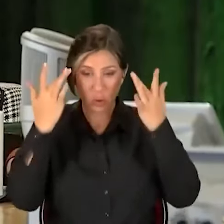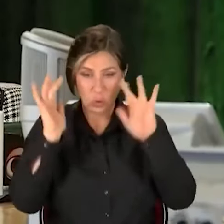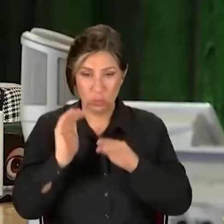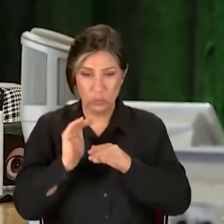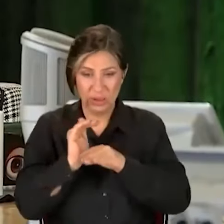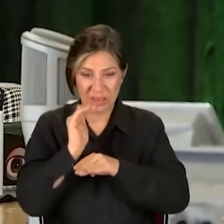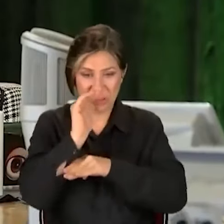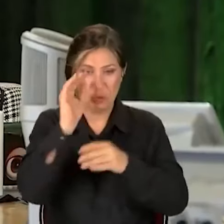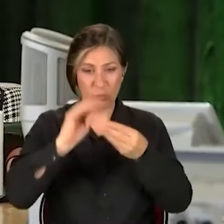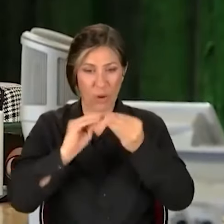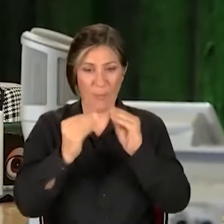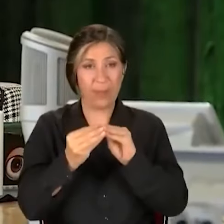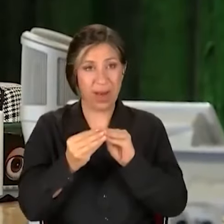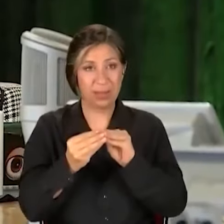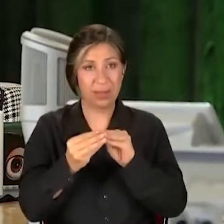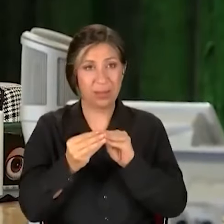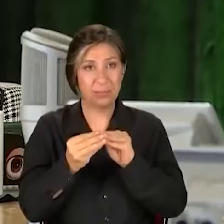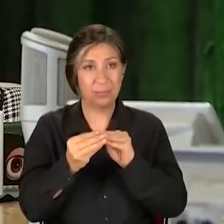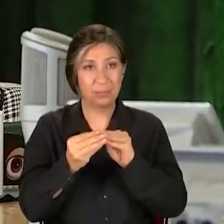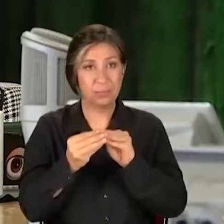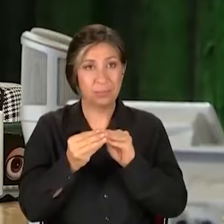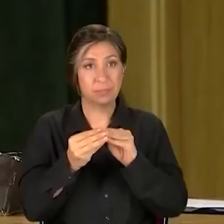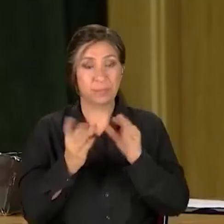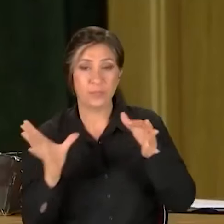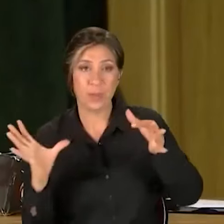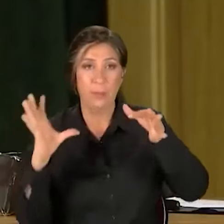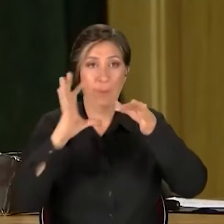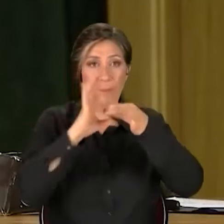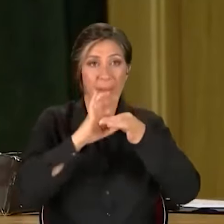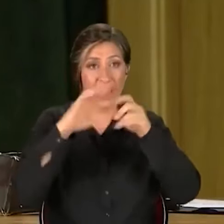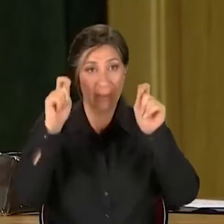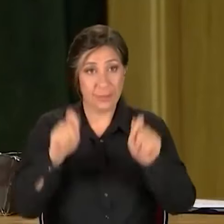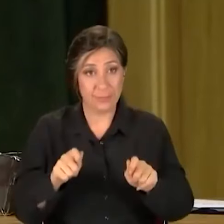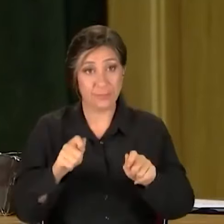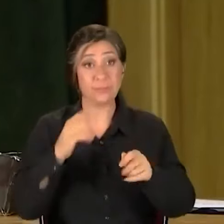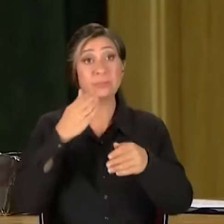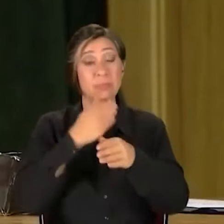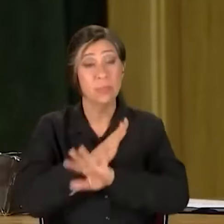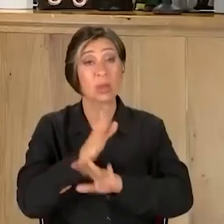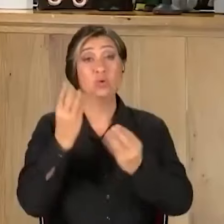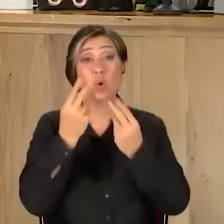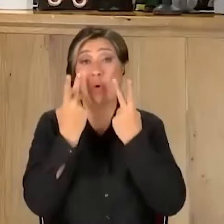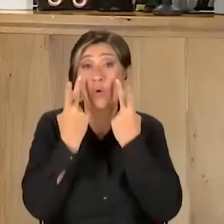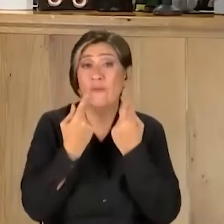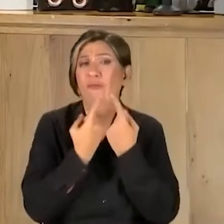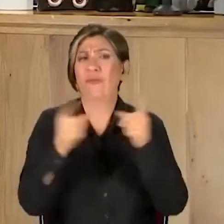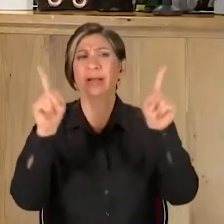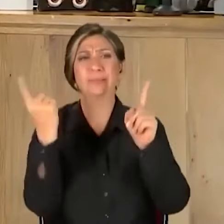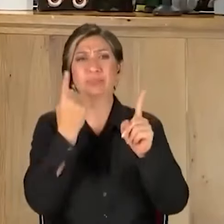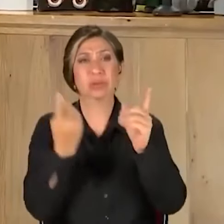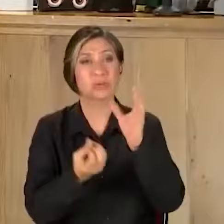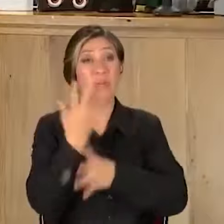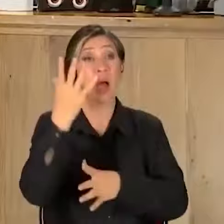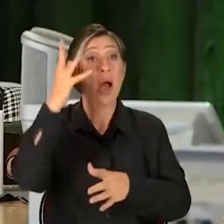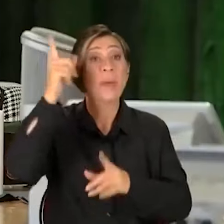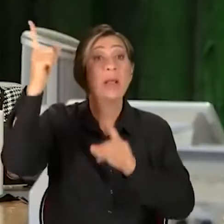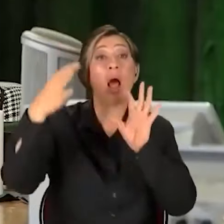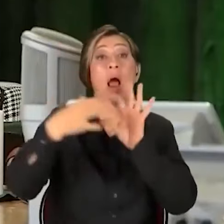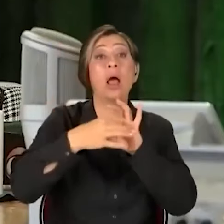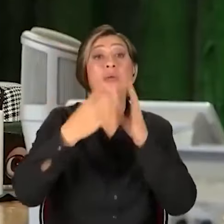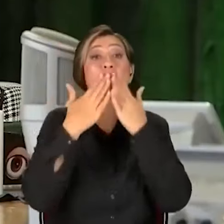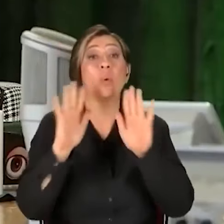kültürümüzde yaşadığımız sorunlarla özdeşleştirip aslında çok özgün bir şey çıkarıyorduk. Ve yaptığımız şeyin Amerika ile